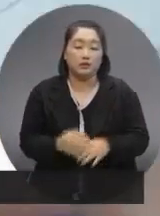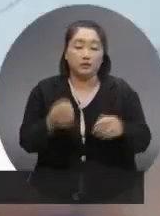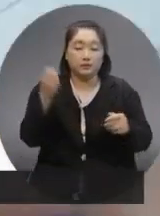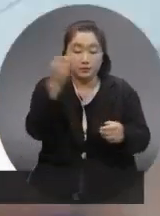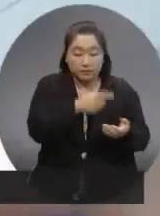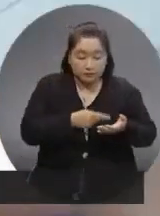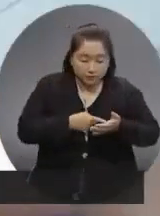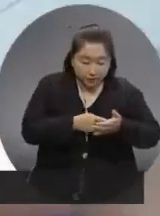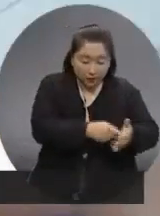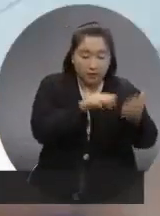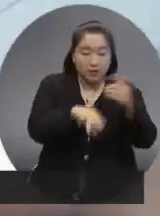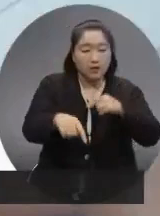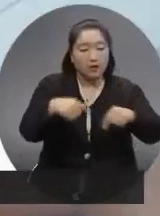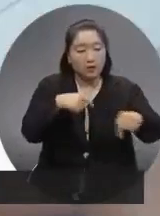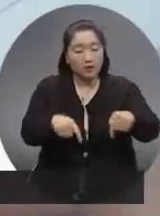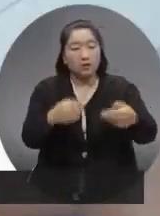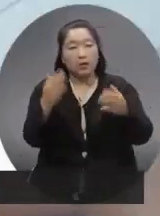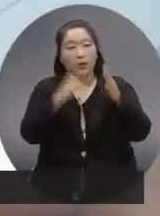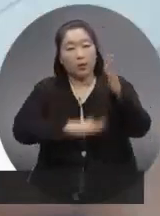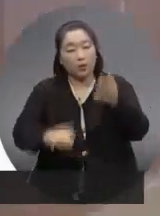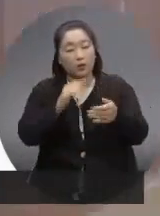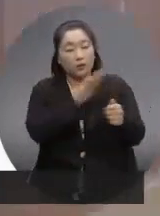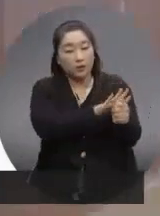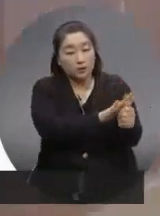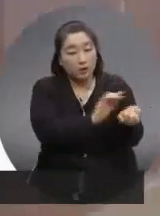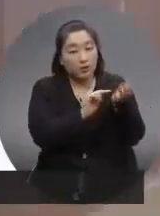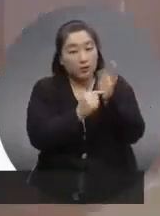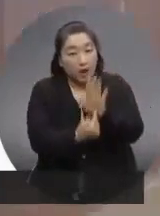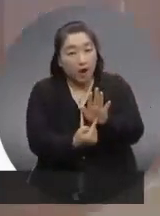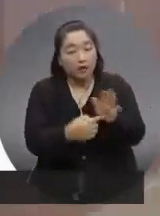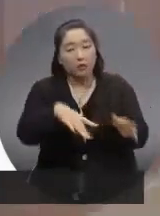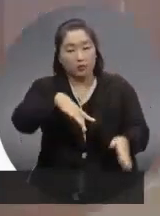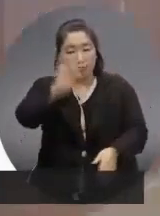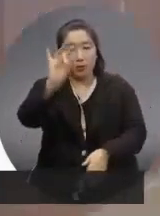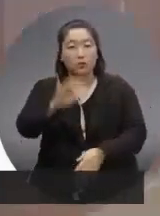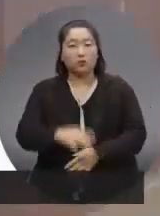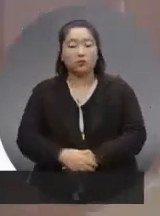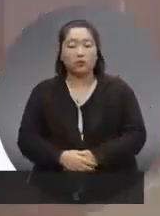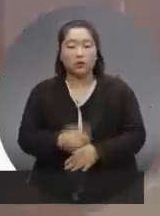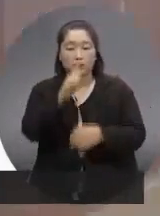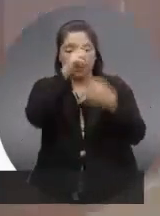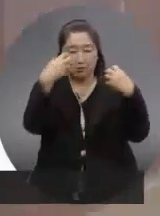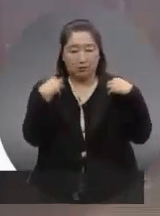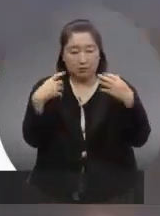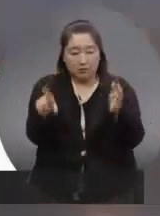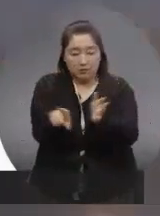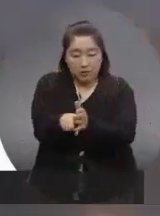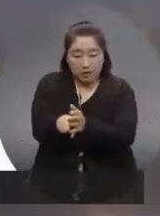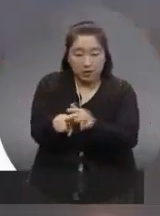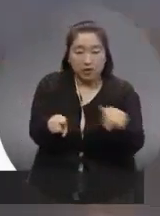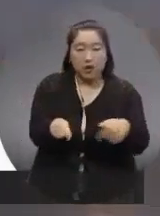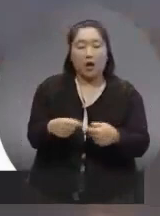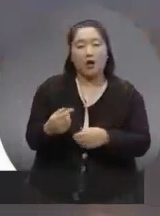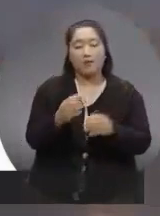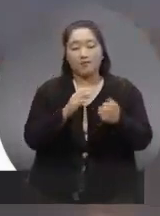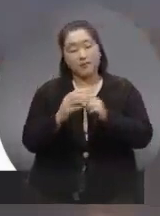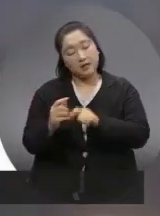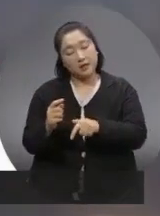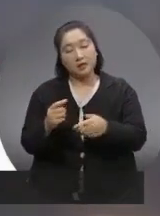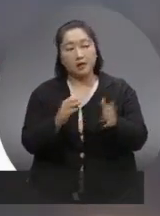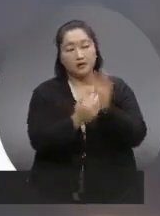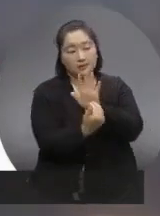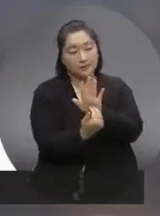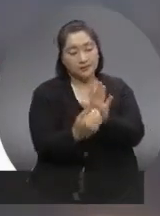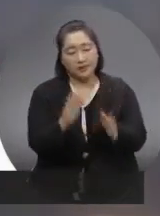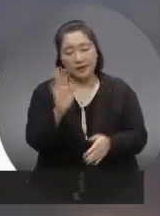이후 정치권에서 공개 지지 발언이 나온 건 처음인데 정부를 믿는다며 무대응을 고수하고 있는 충북도의